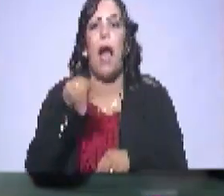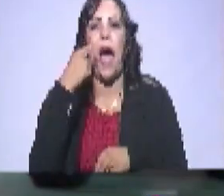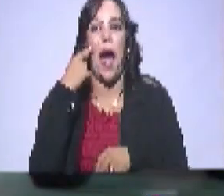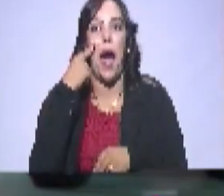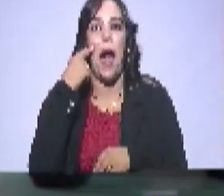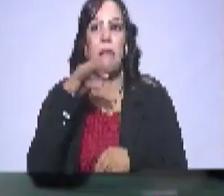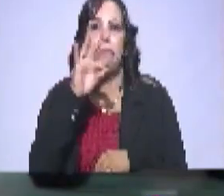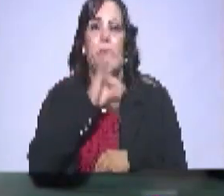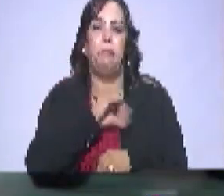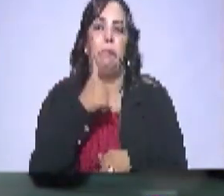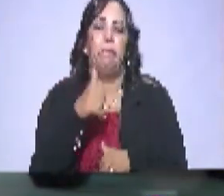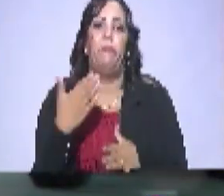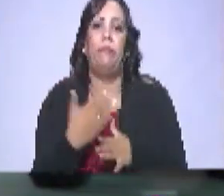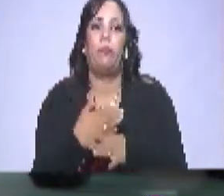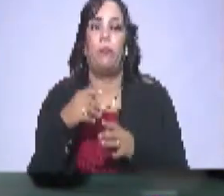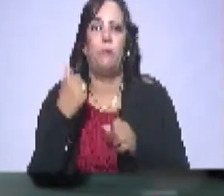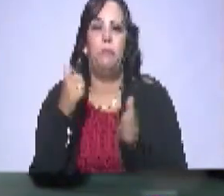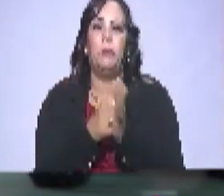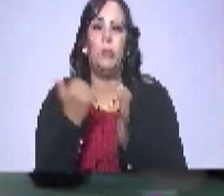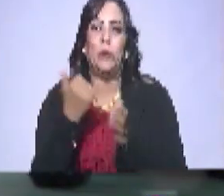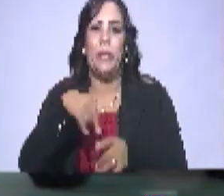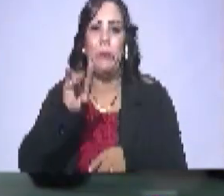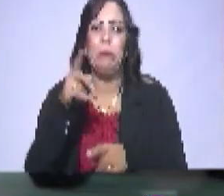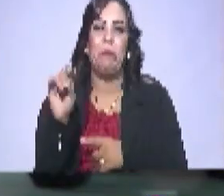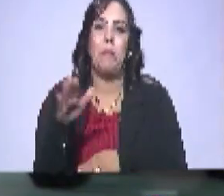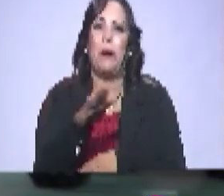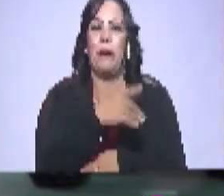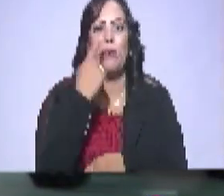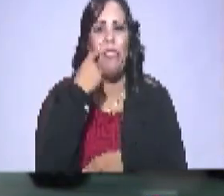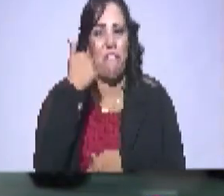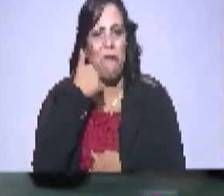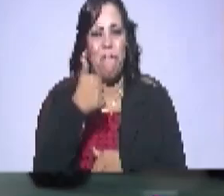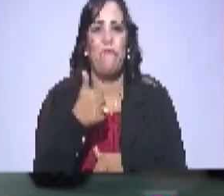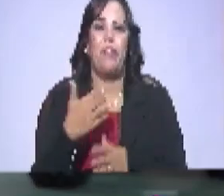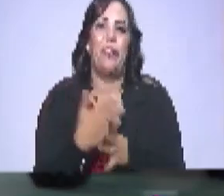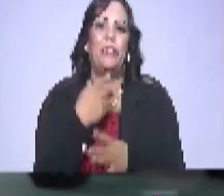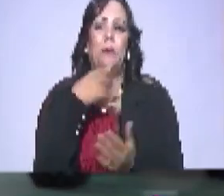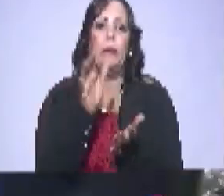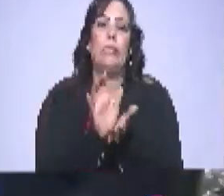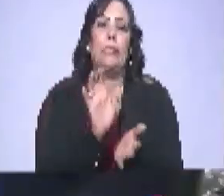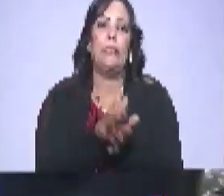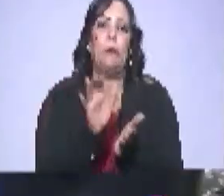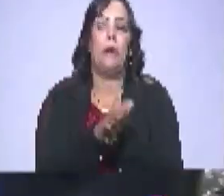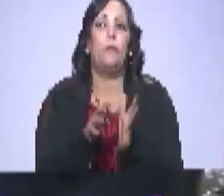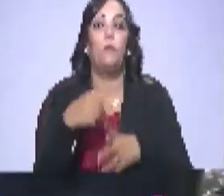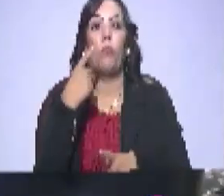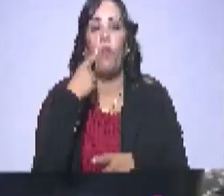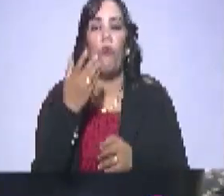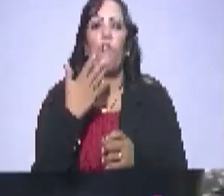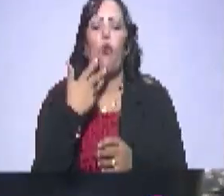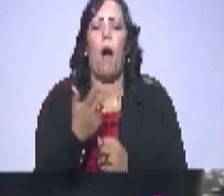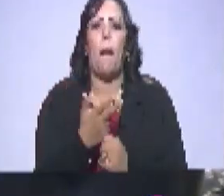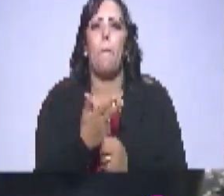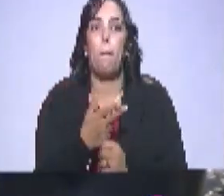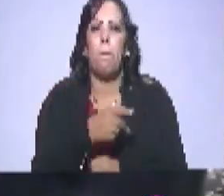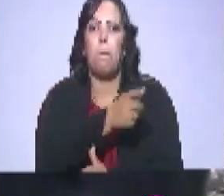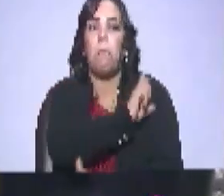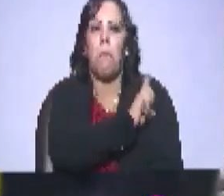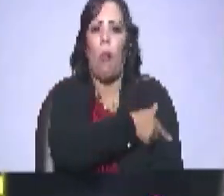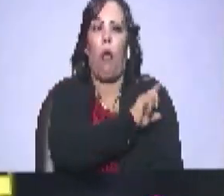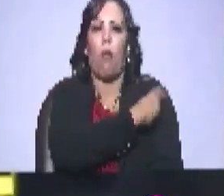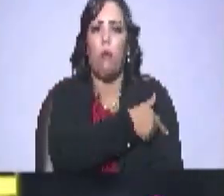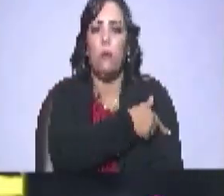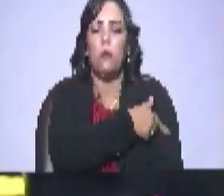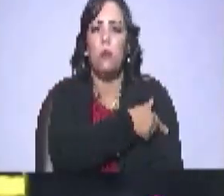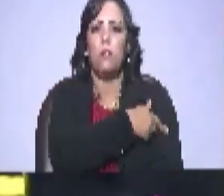قيمه الحلقه اللي احنا شغالين النهارده، يعني ايه شغالين بسمكه قرش بالظبط. طيب احنا معانا شويه بطاطس مسلوقين كده قبل ما ننضف القرش.